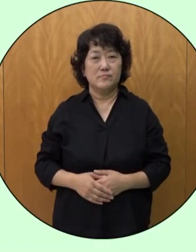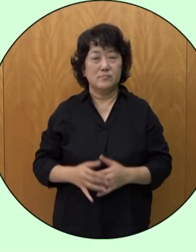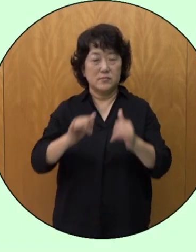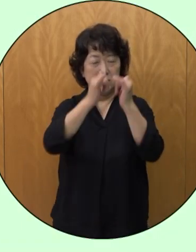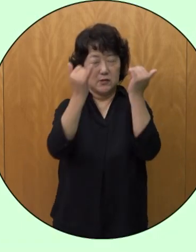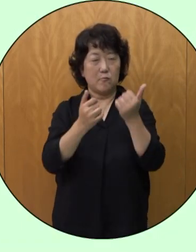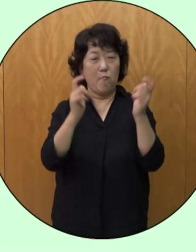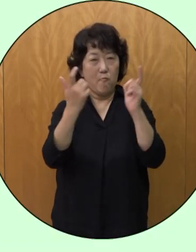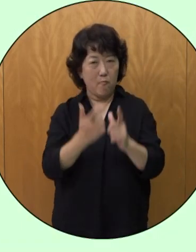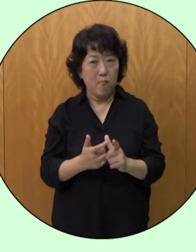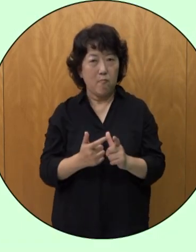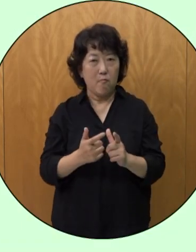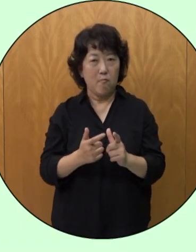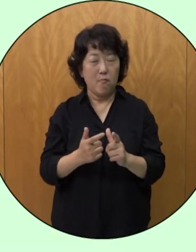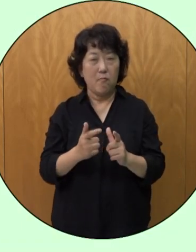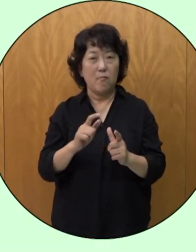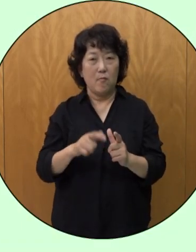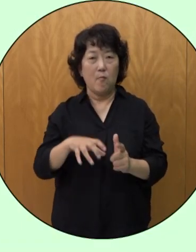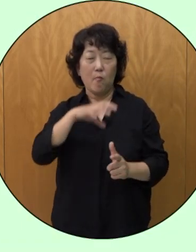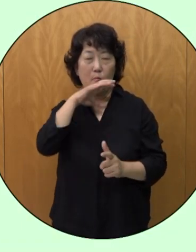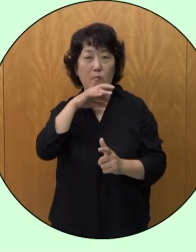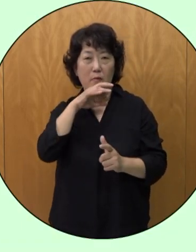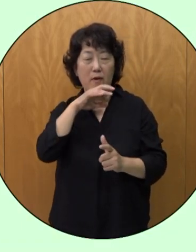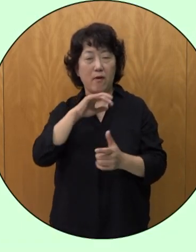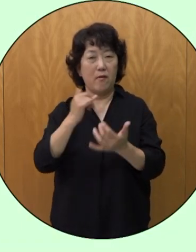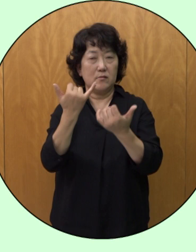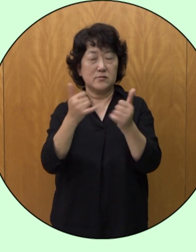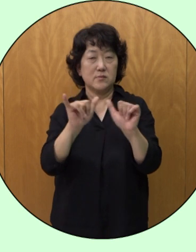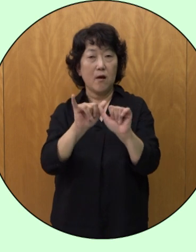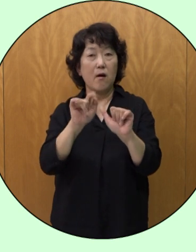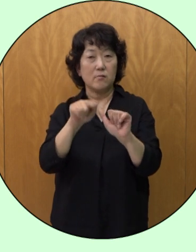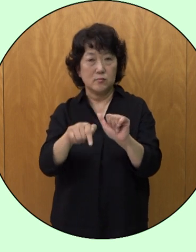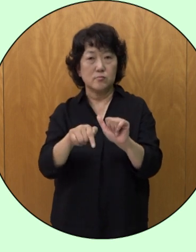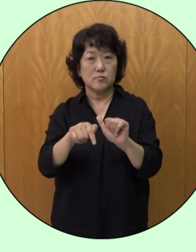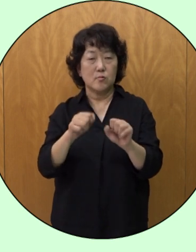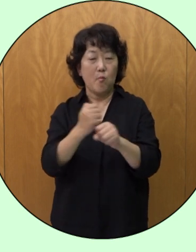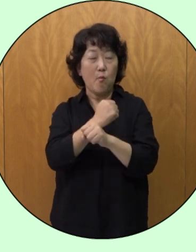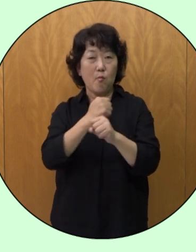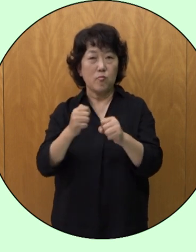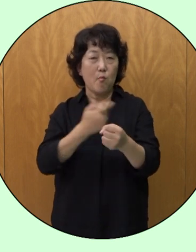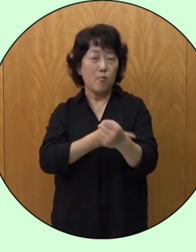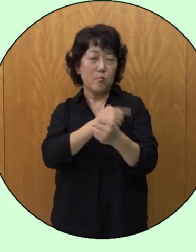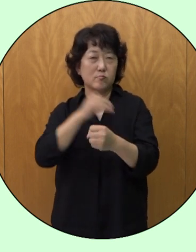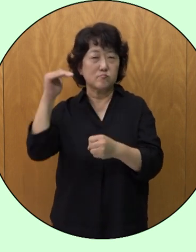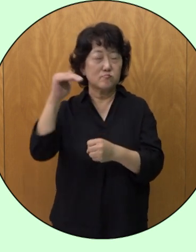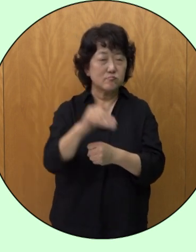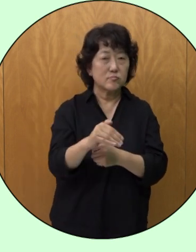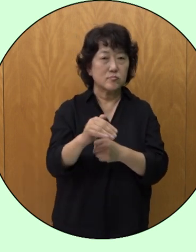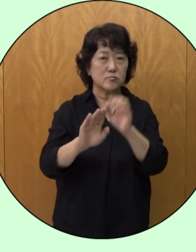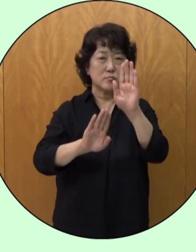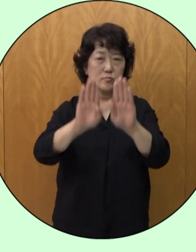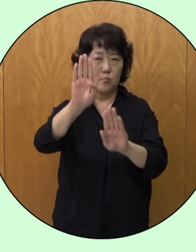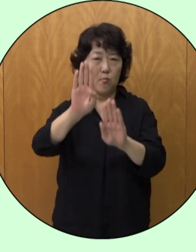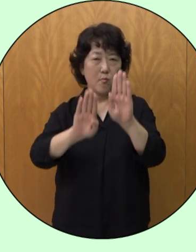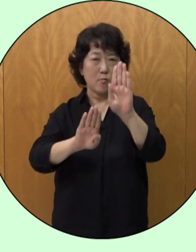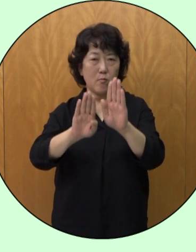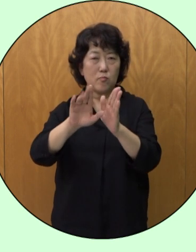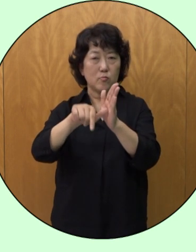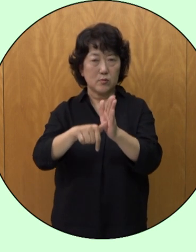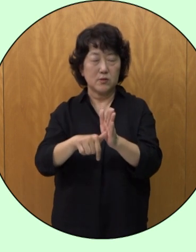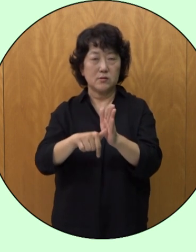口減少、少子高齢化による労働力の減少が現実となりつつある